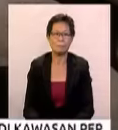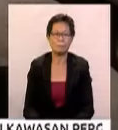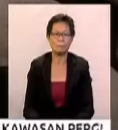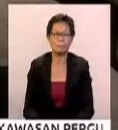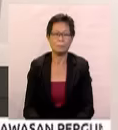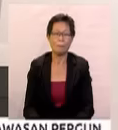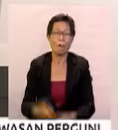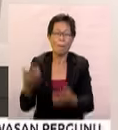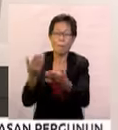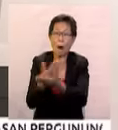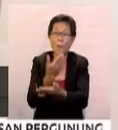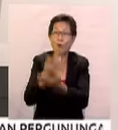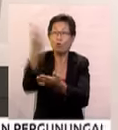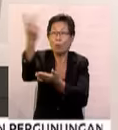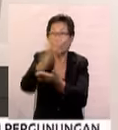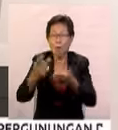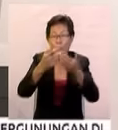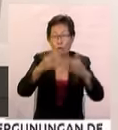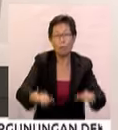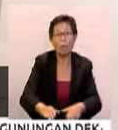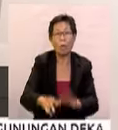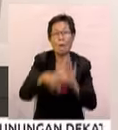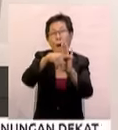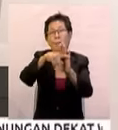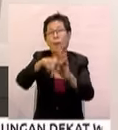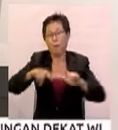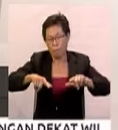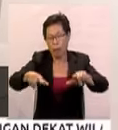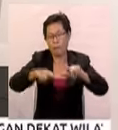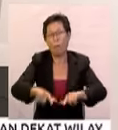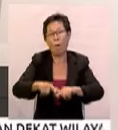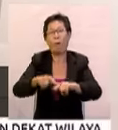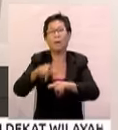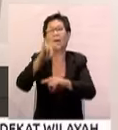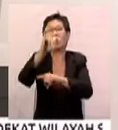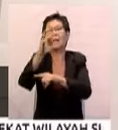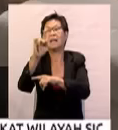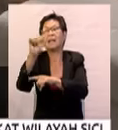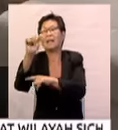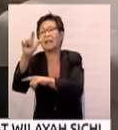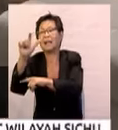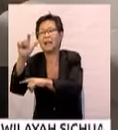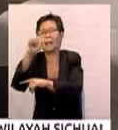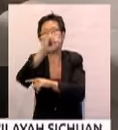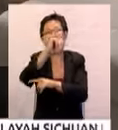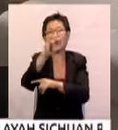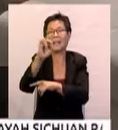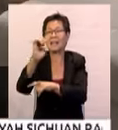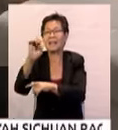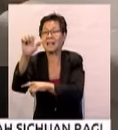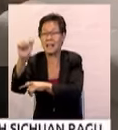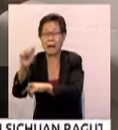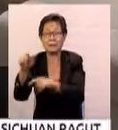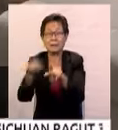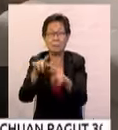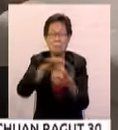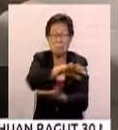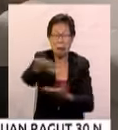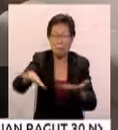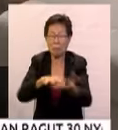Baru sahaja 2 minggu dibuka, namun ruang pameran perabot IKEA Batu Kawan seperti di badai ribut. Menerusi perkongsian di Facebook, Kelvin Sun,